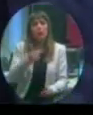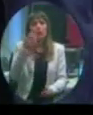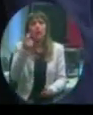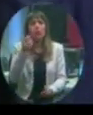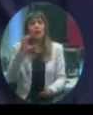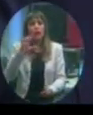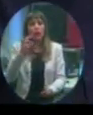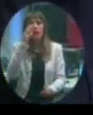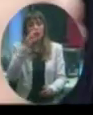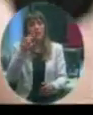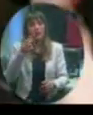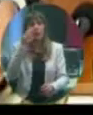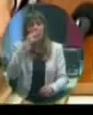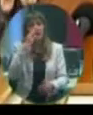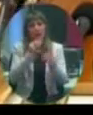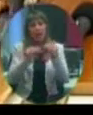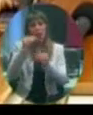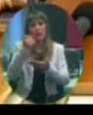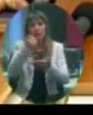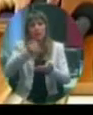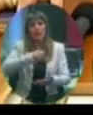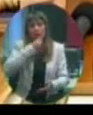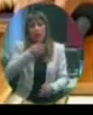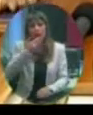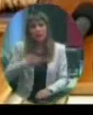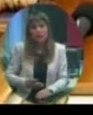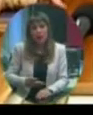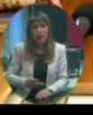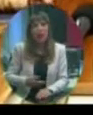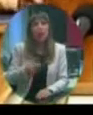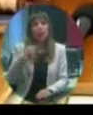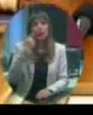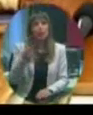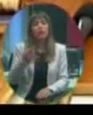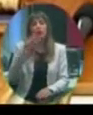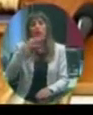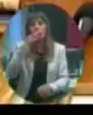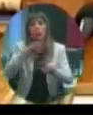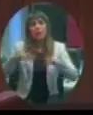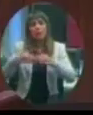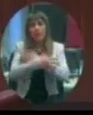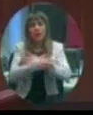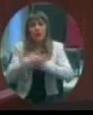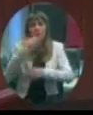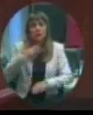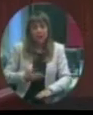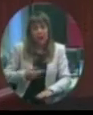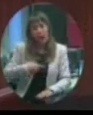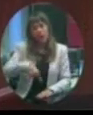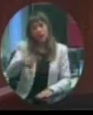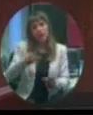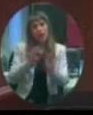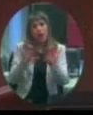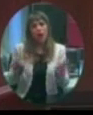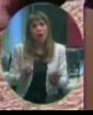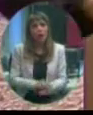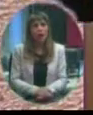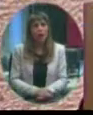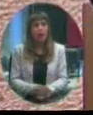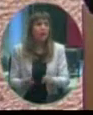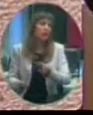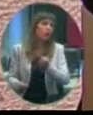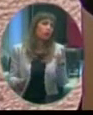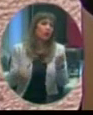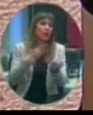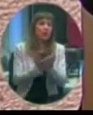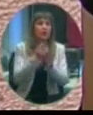הזקנה בישראל, ובמשרד האוצר אומרים כי השיפור במצבם של העניים בישראל יגיע כבר השנה. אך מנגד, הצעת החוק של חבר הכנסת אילן